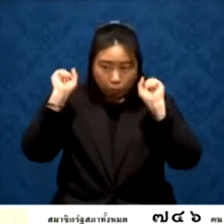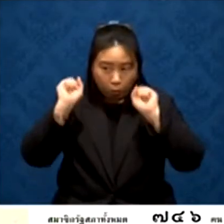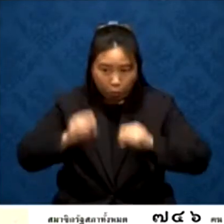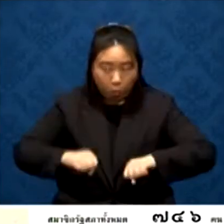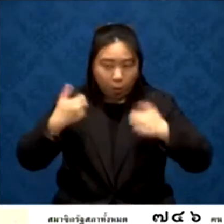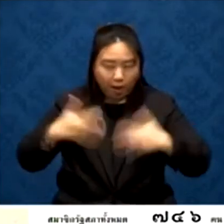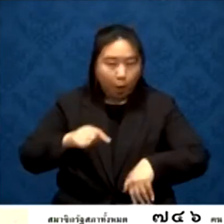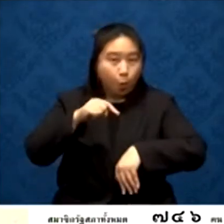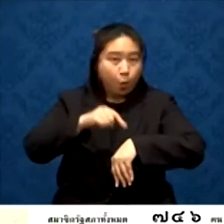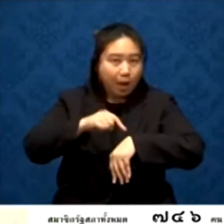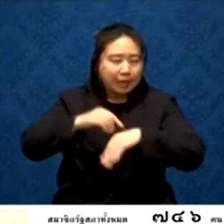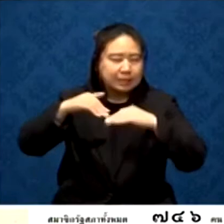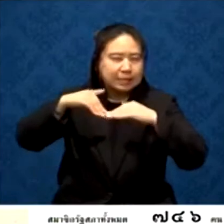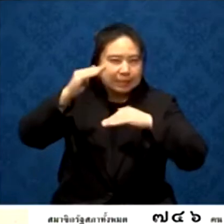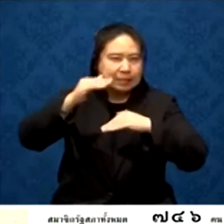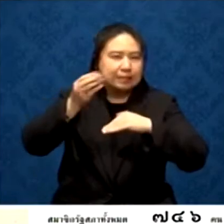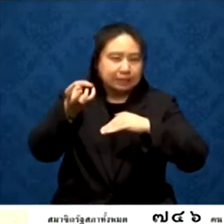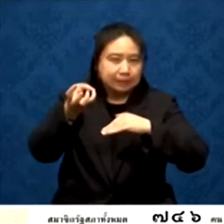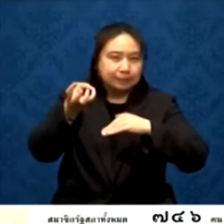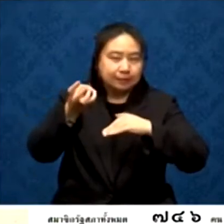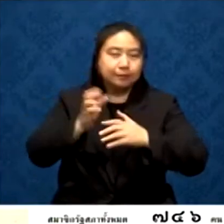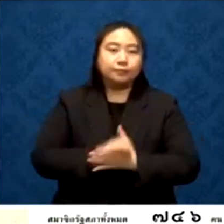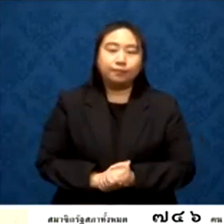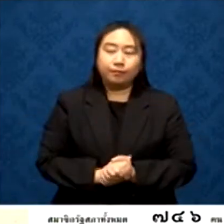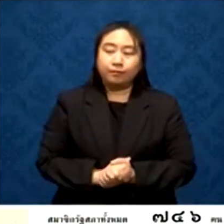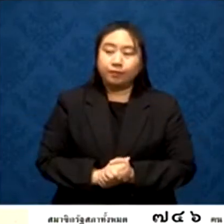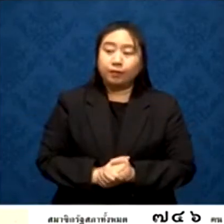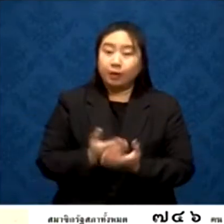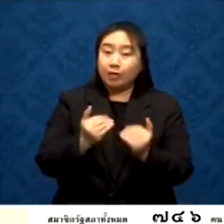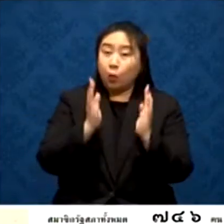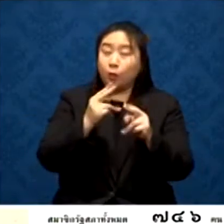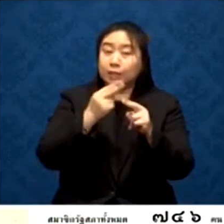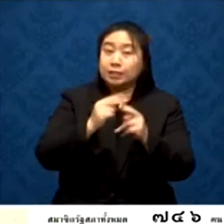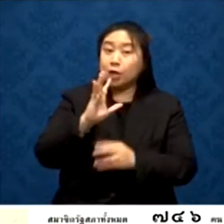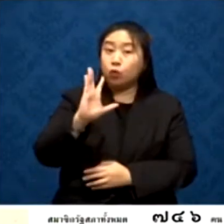เกินไปบ้างเมื่อสักครู่ตอนที่อาจารย์จุศักดิ์พูดนะครับ